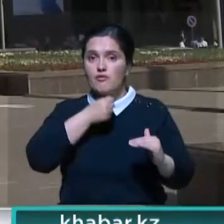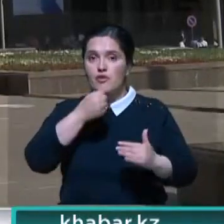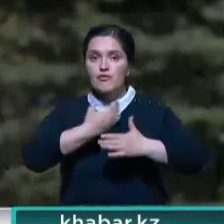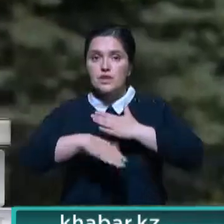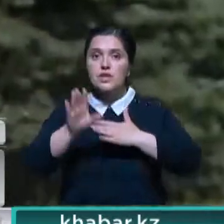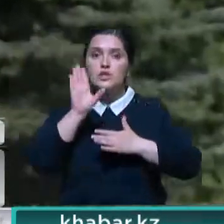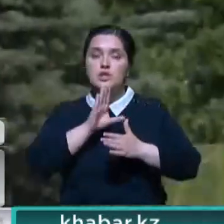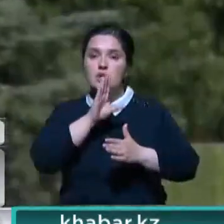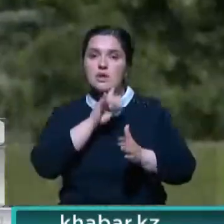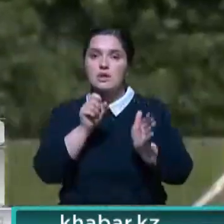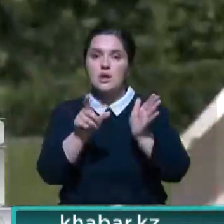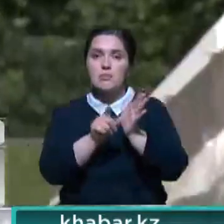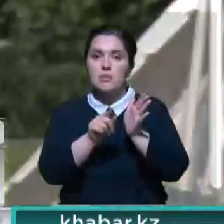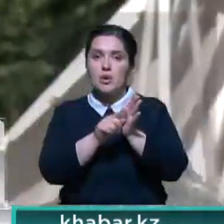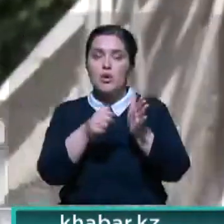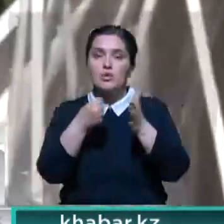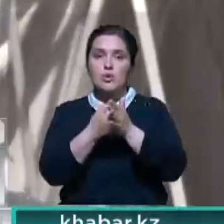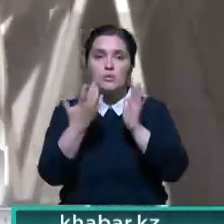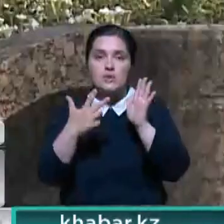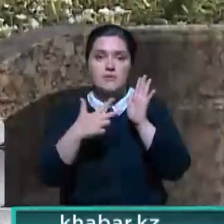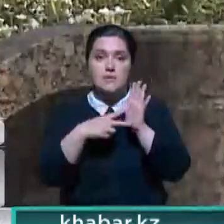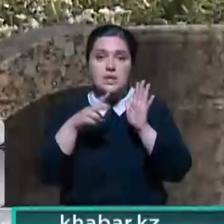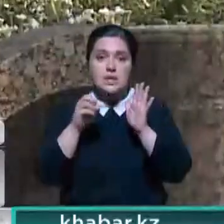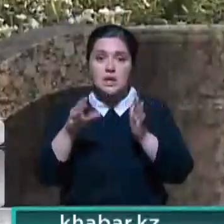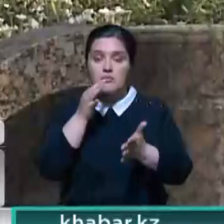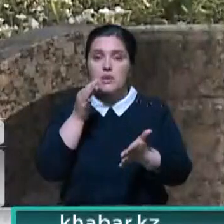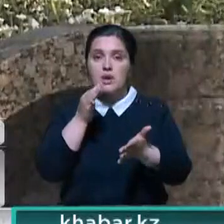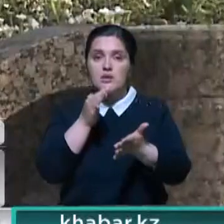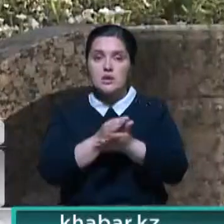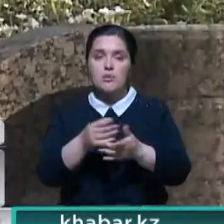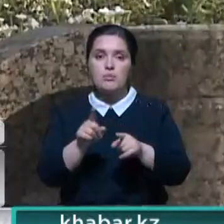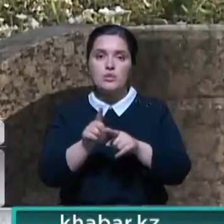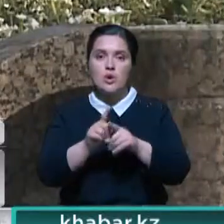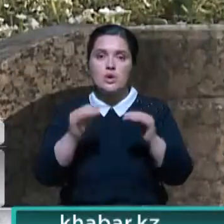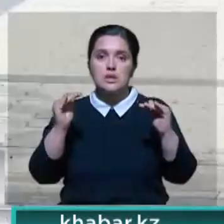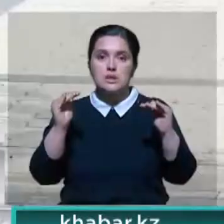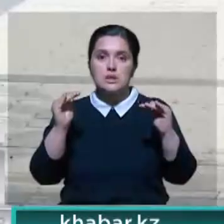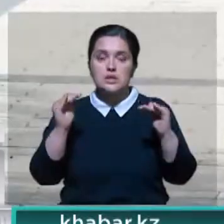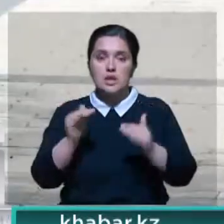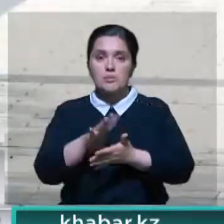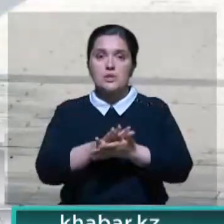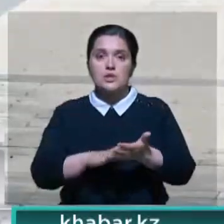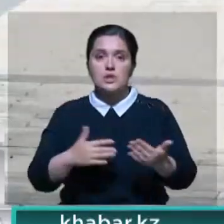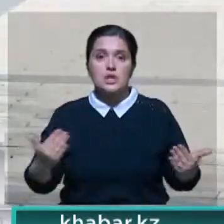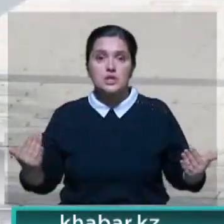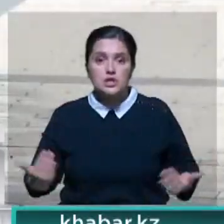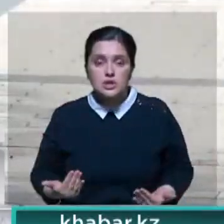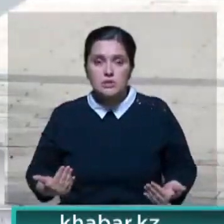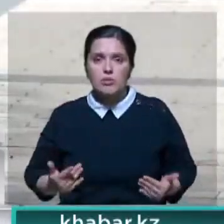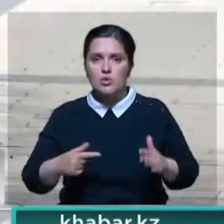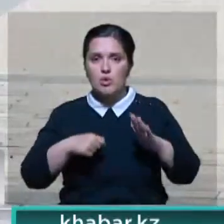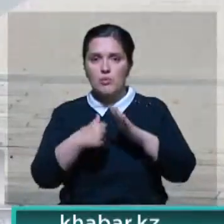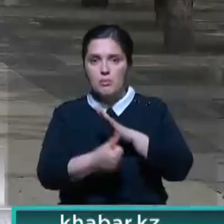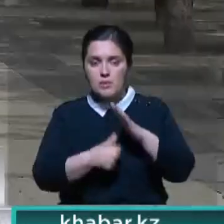снизить возраст выхода женщин на заслуженный отдых до 58 лет. Там аргументировали это помимо снижением продолжительности